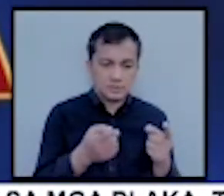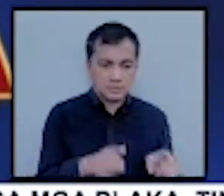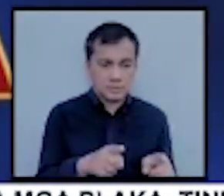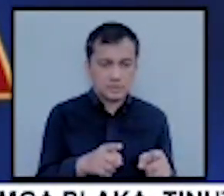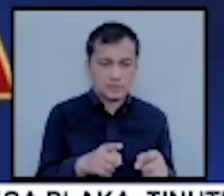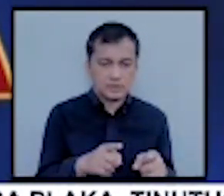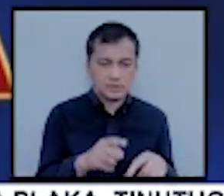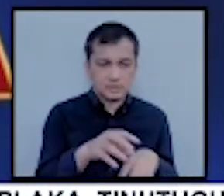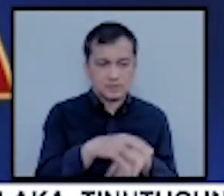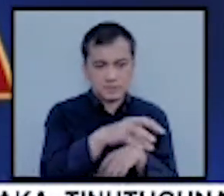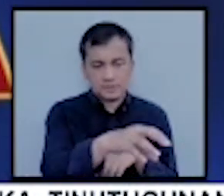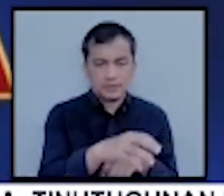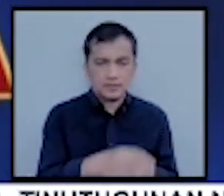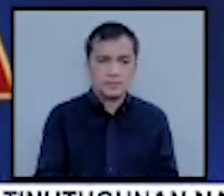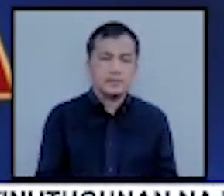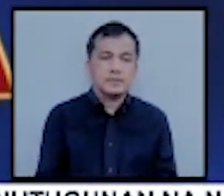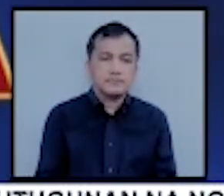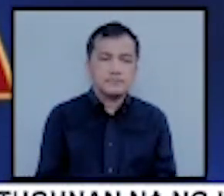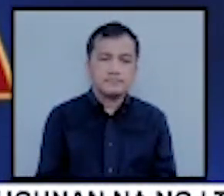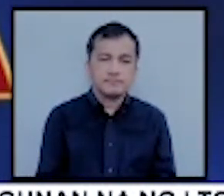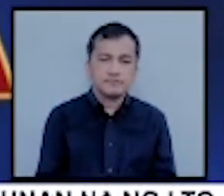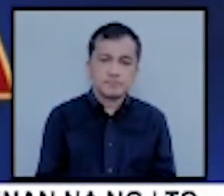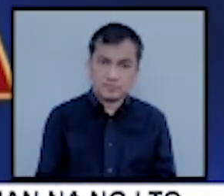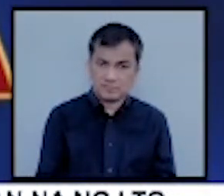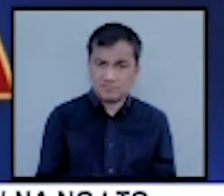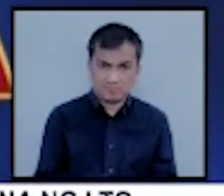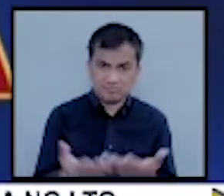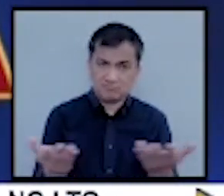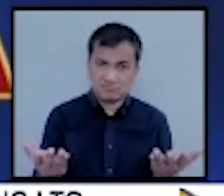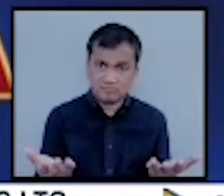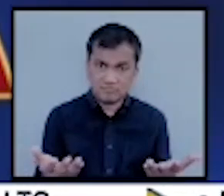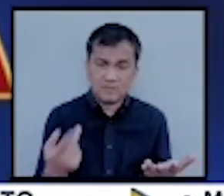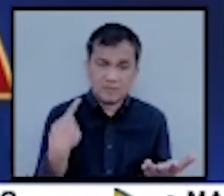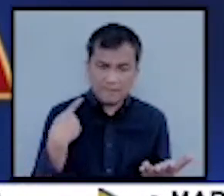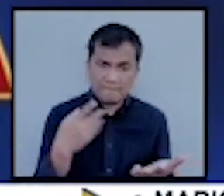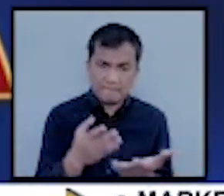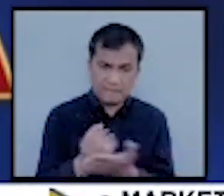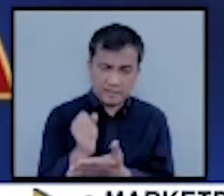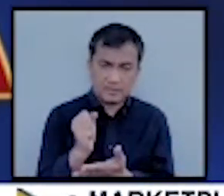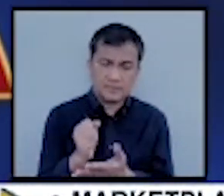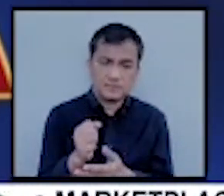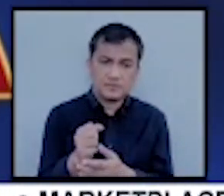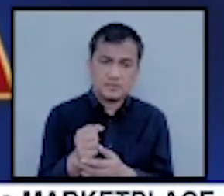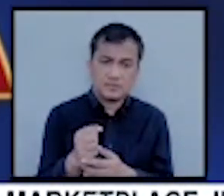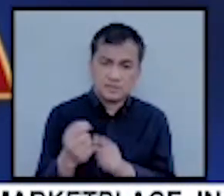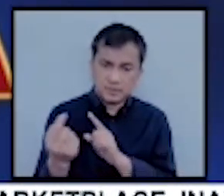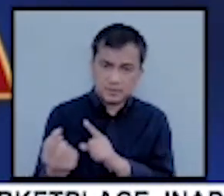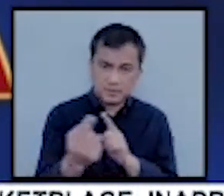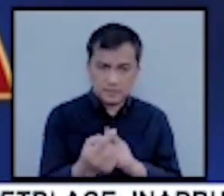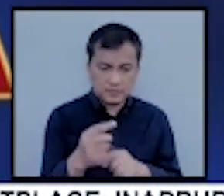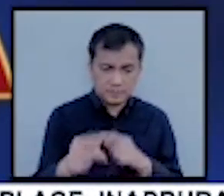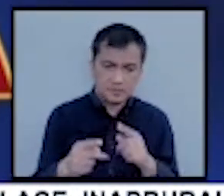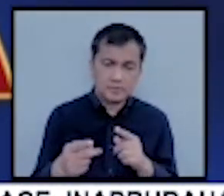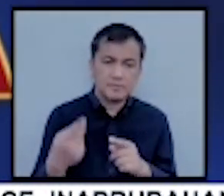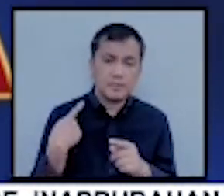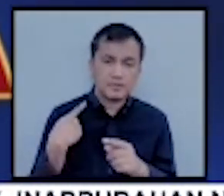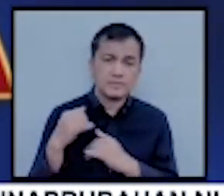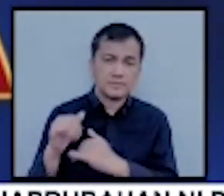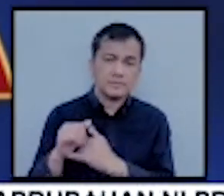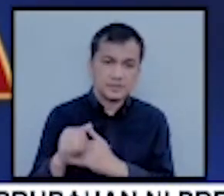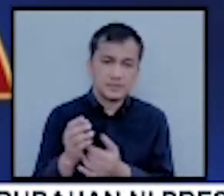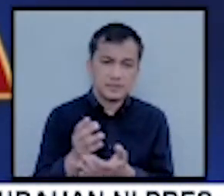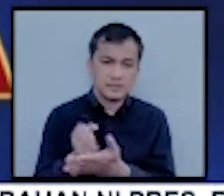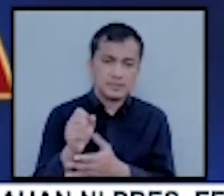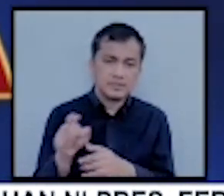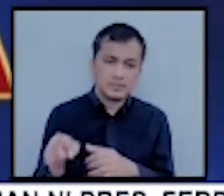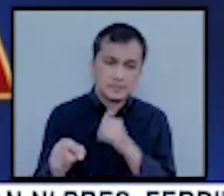ating kapitbahay. May karapatan tayo, pero ang kapwa-tao natin may karapatan din yun na hindi